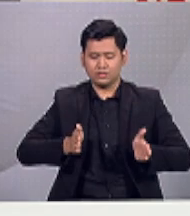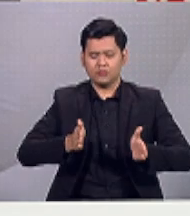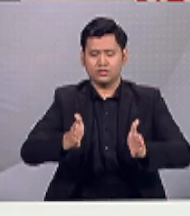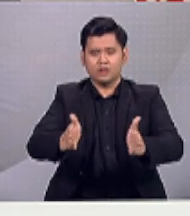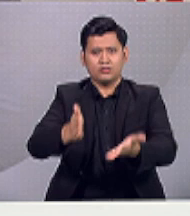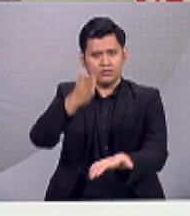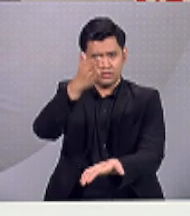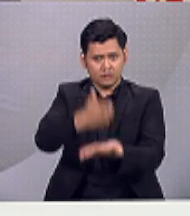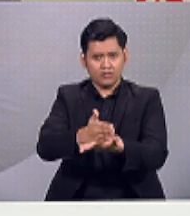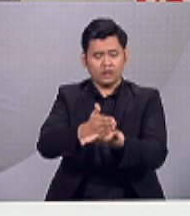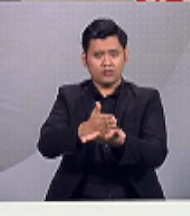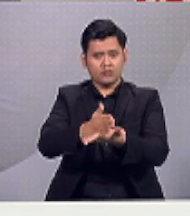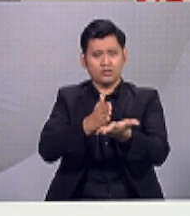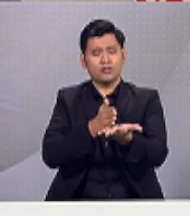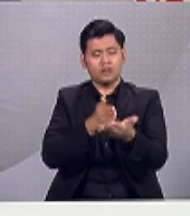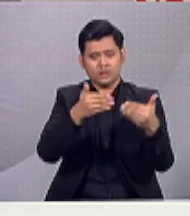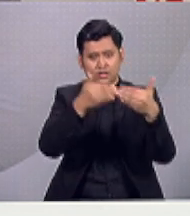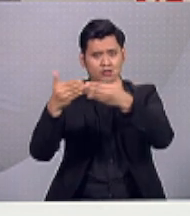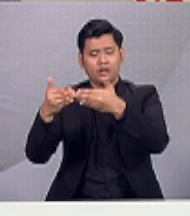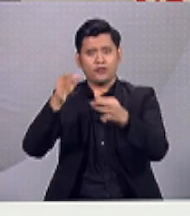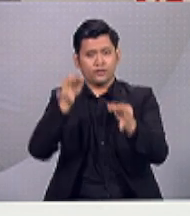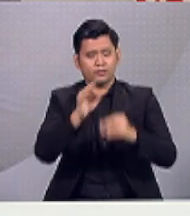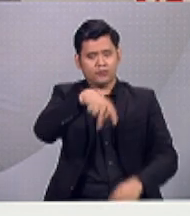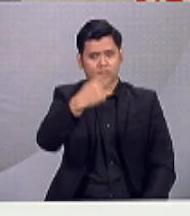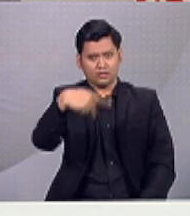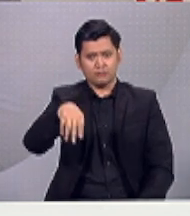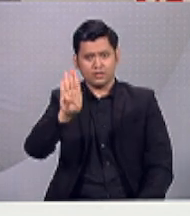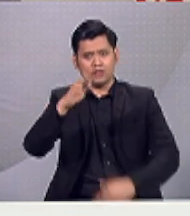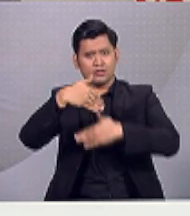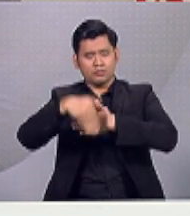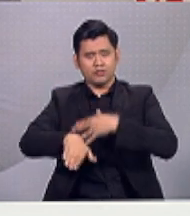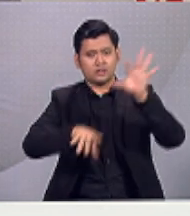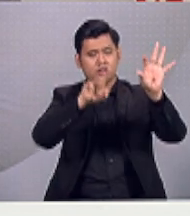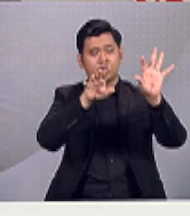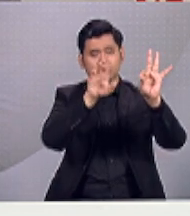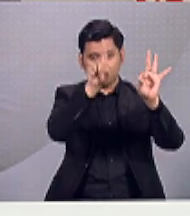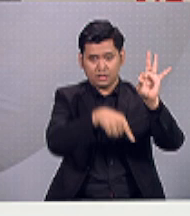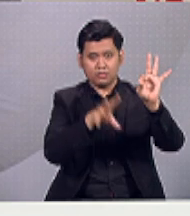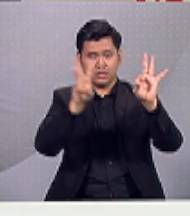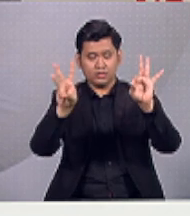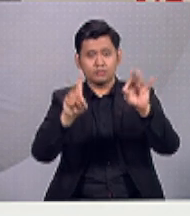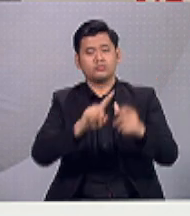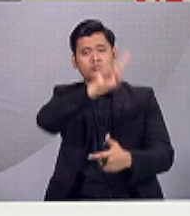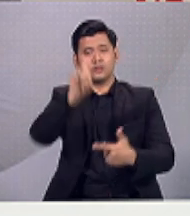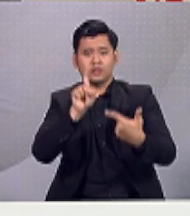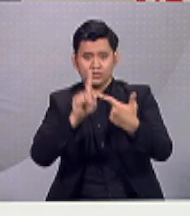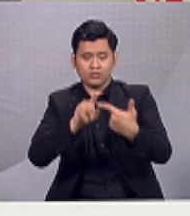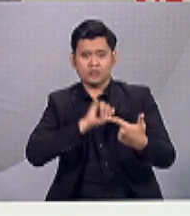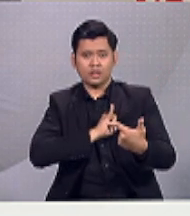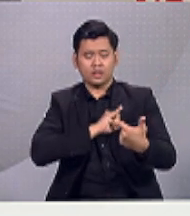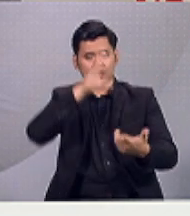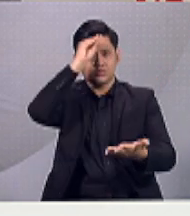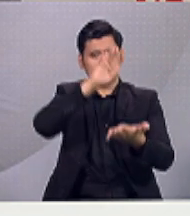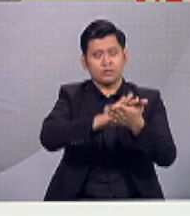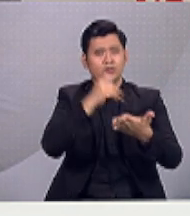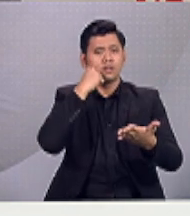akan diteruskan sekiranya PKPB dilanjutkan selepas 9 Jun? Dan soalan kedua saya, pasangan suami